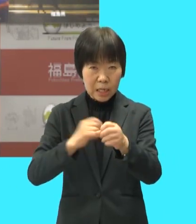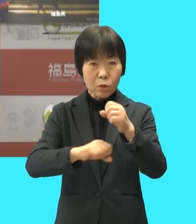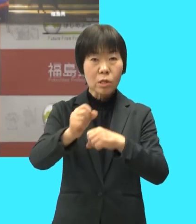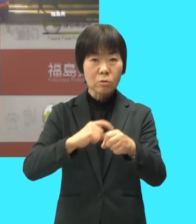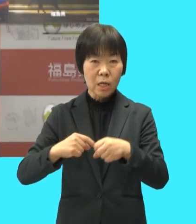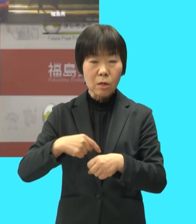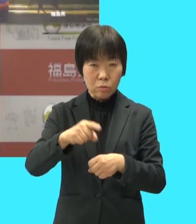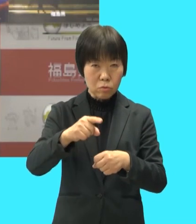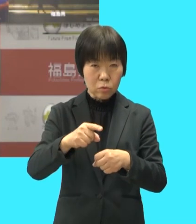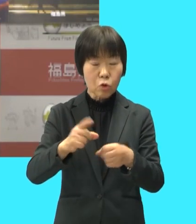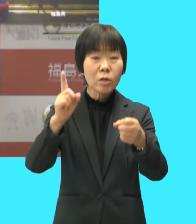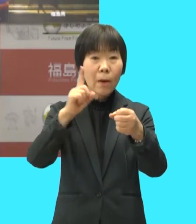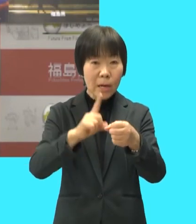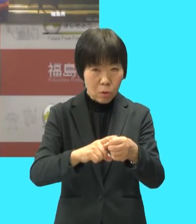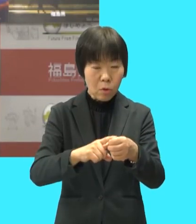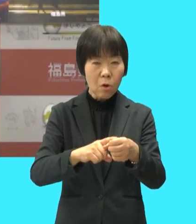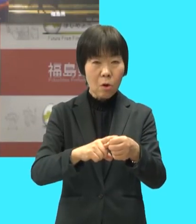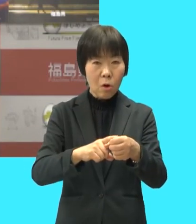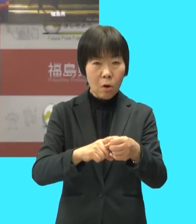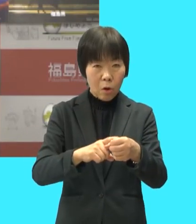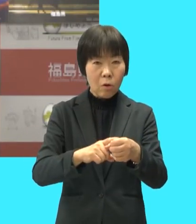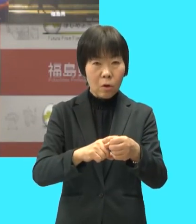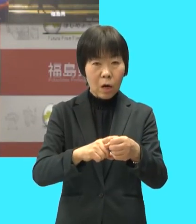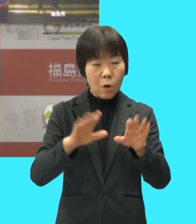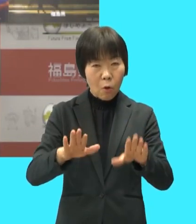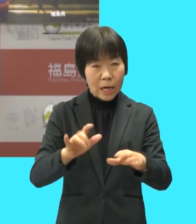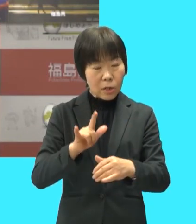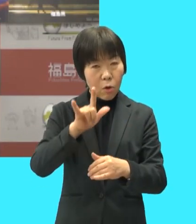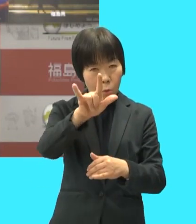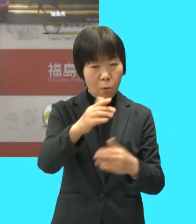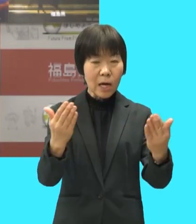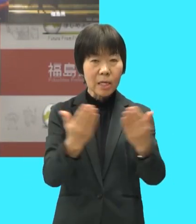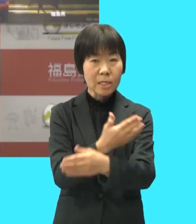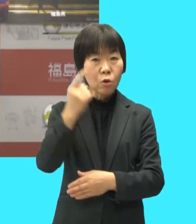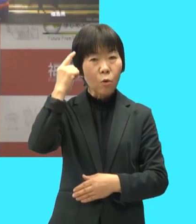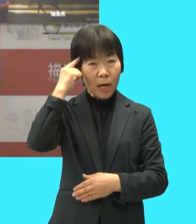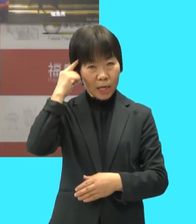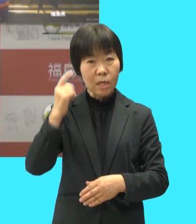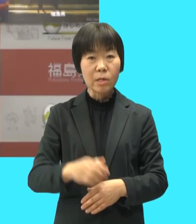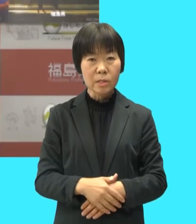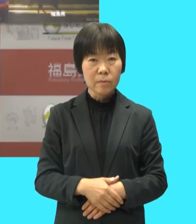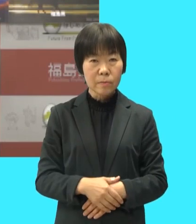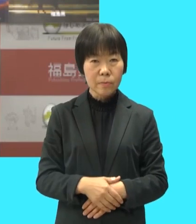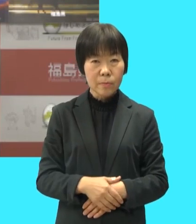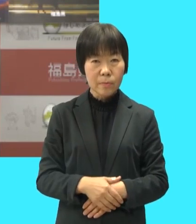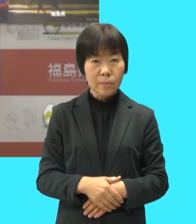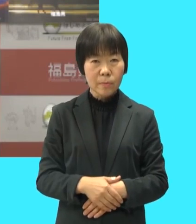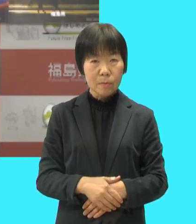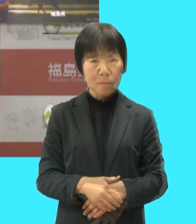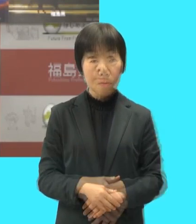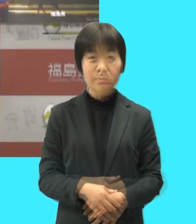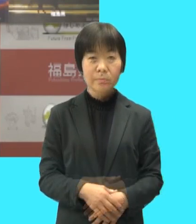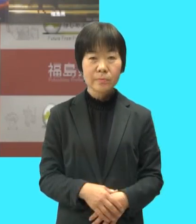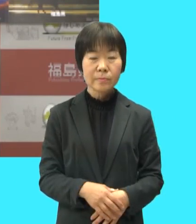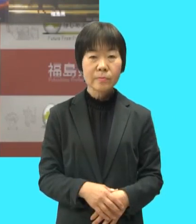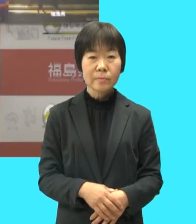大切な大きな一歩に今回の訪問がなったと考えております。 時間の関係もございますので、最